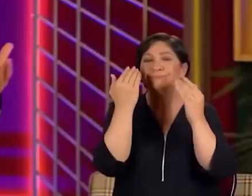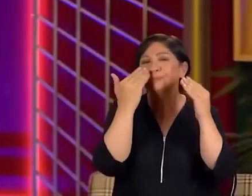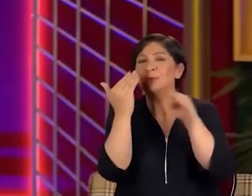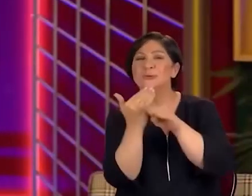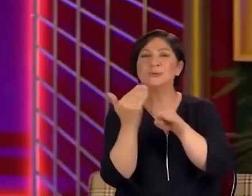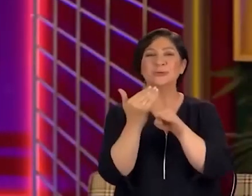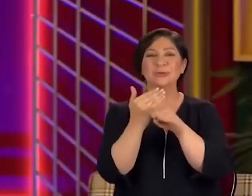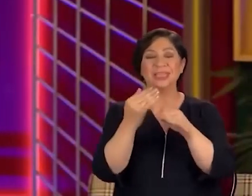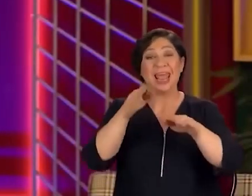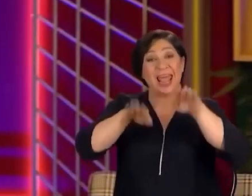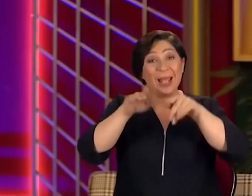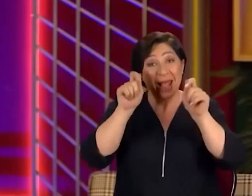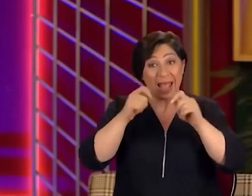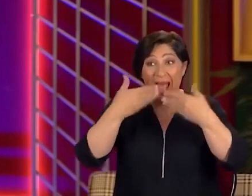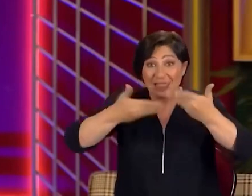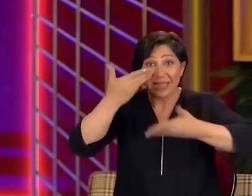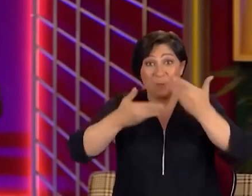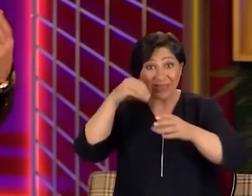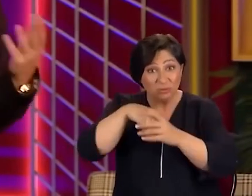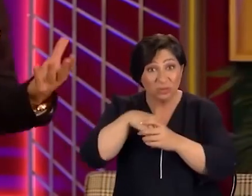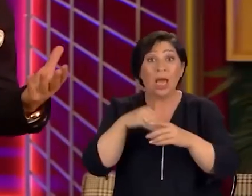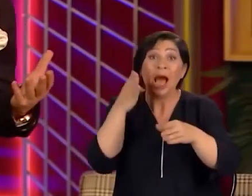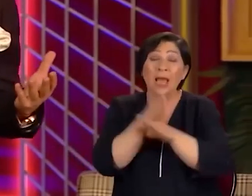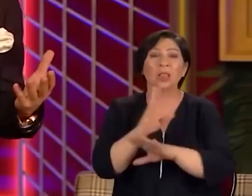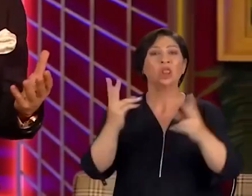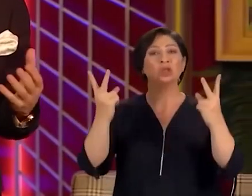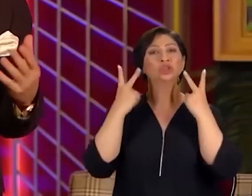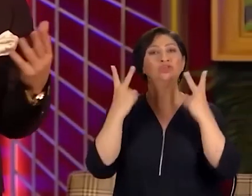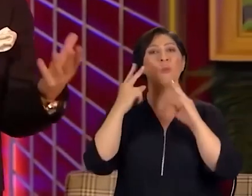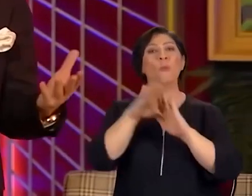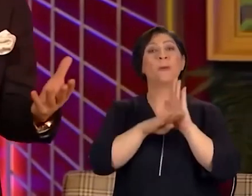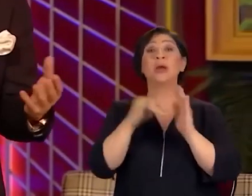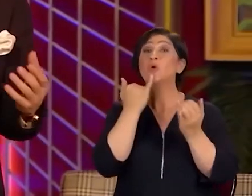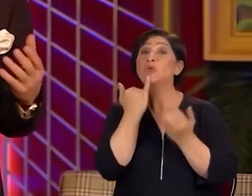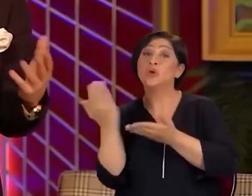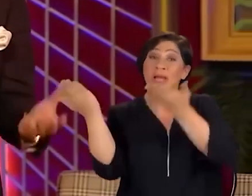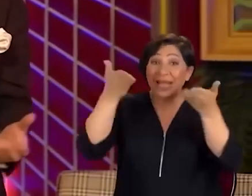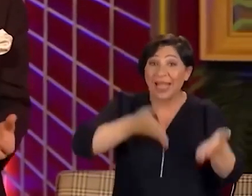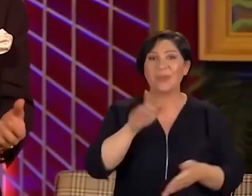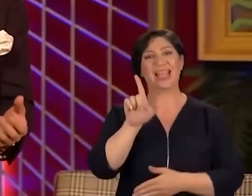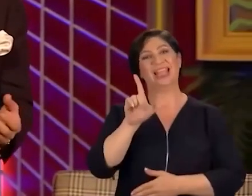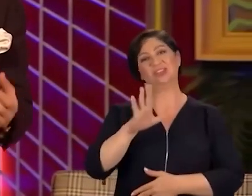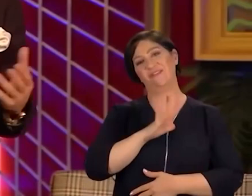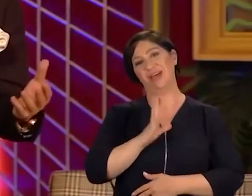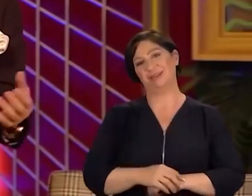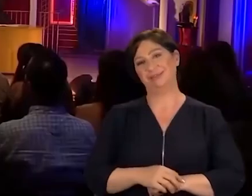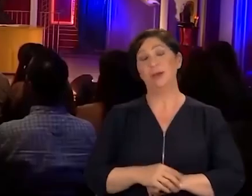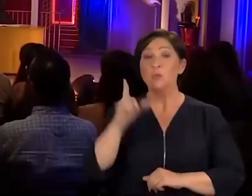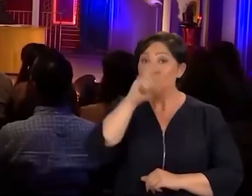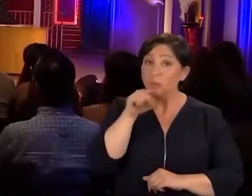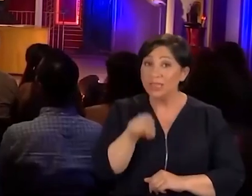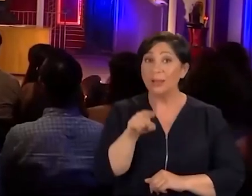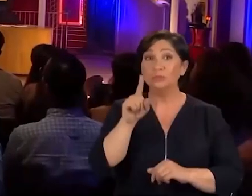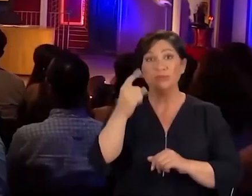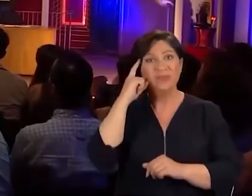uygun bir şekilde tanıtabilmek için hakikaten talk show programlarına konuk olmaya ihtiyaçları var. Dolayısıyla